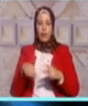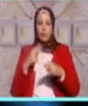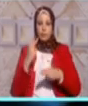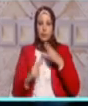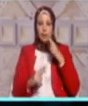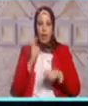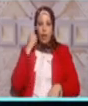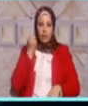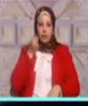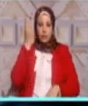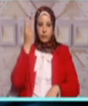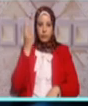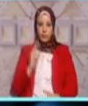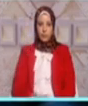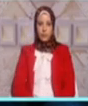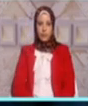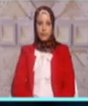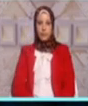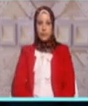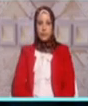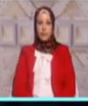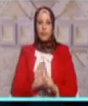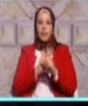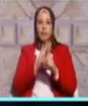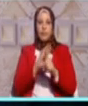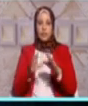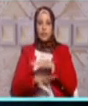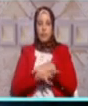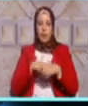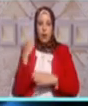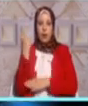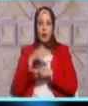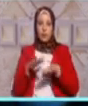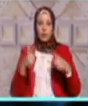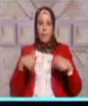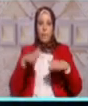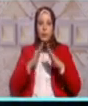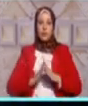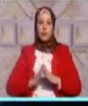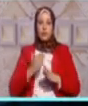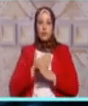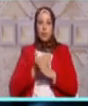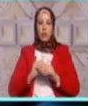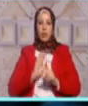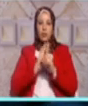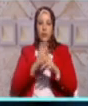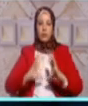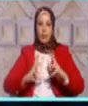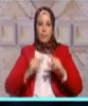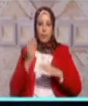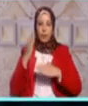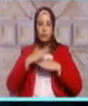افكار يعني بيتم تنفيذها على ارض مصر حتى يكون لهم دور في النهضة التنموية اللي بتتم على أرض